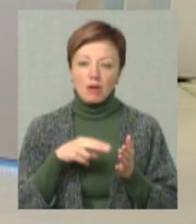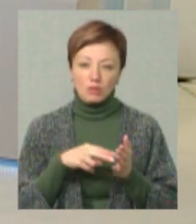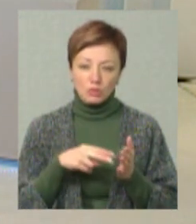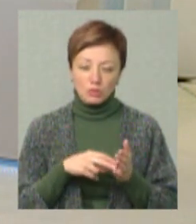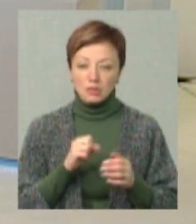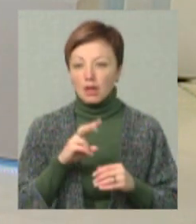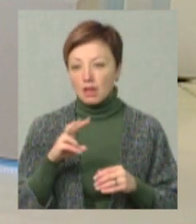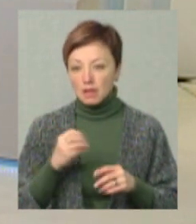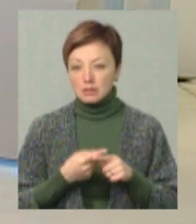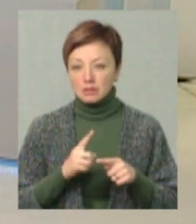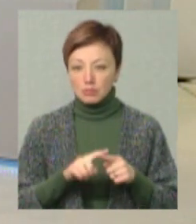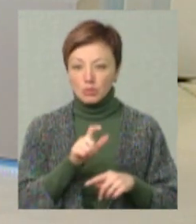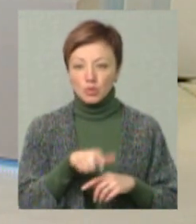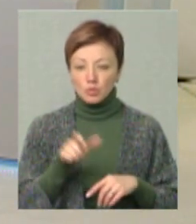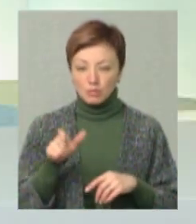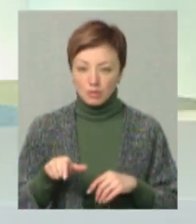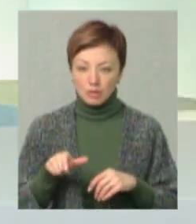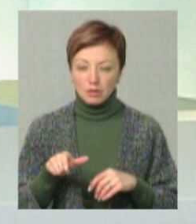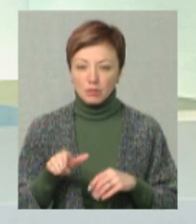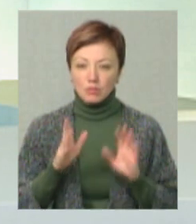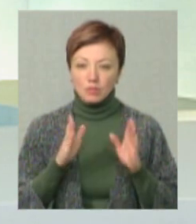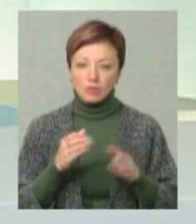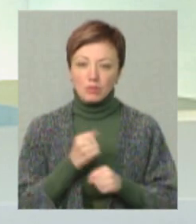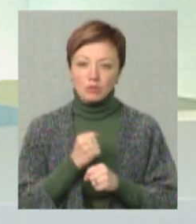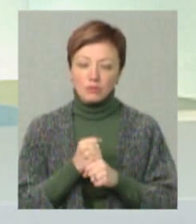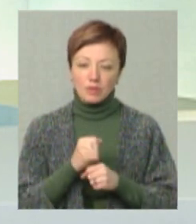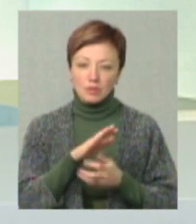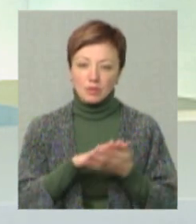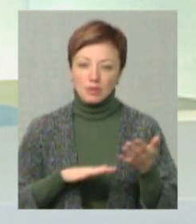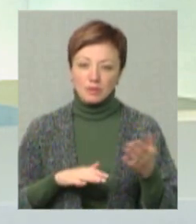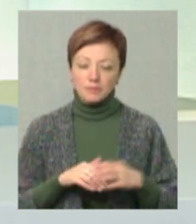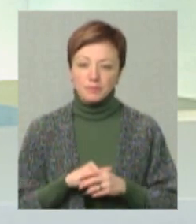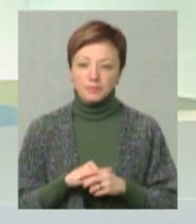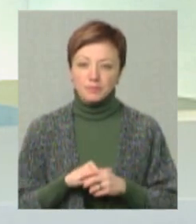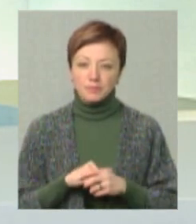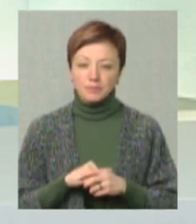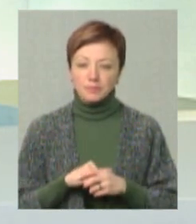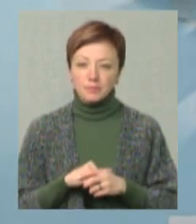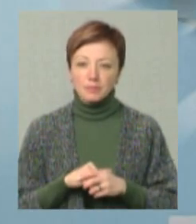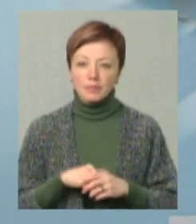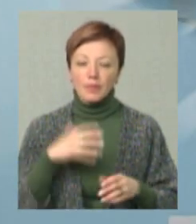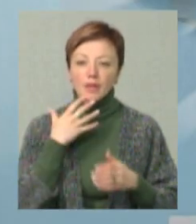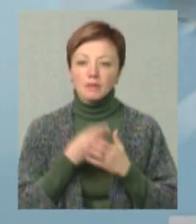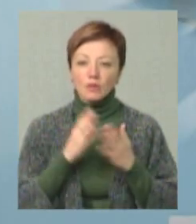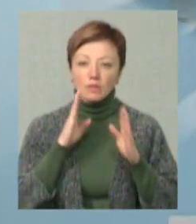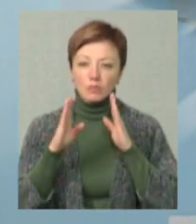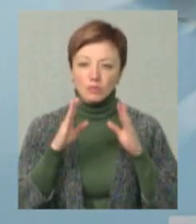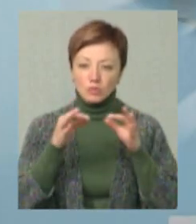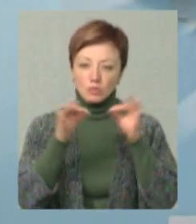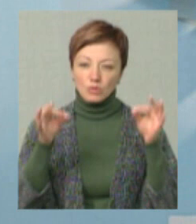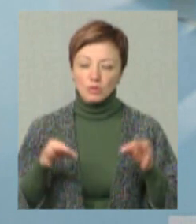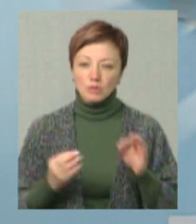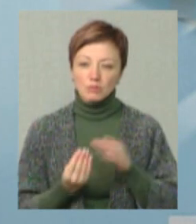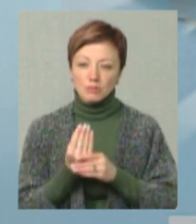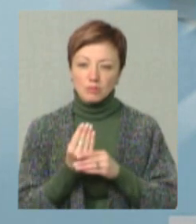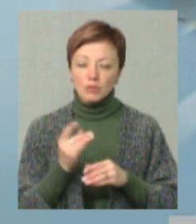Та? Ну, але з цими людьми ми будемо працювати і далі. От, власне, на своїй фейсбук-сторінці ви